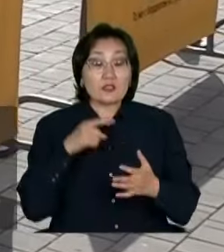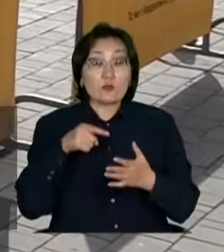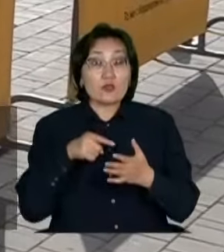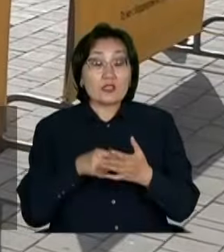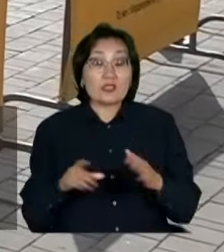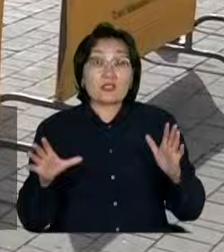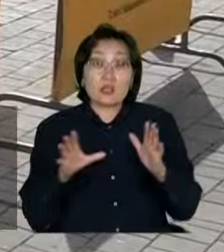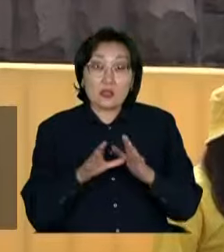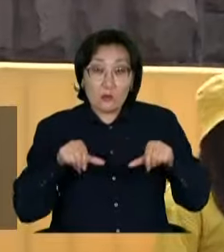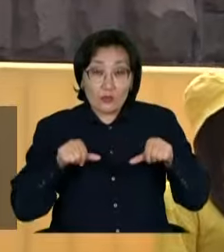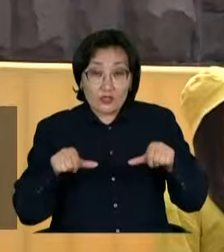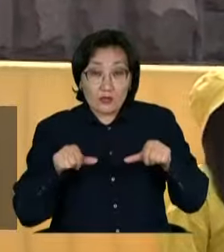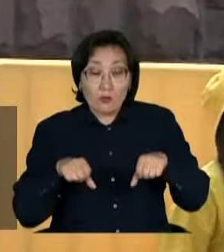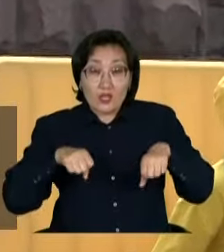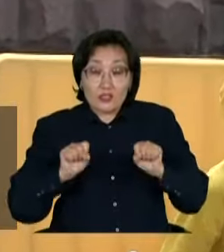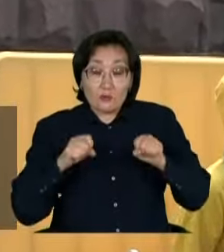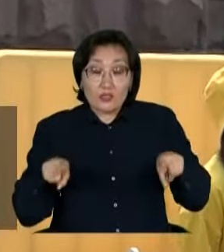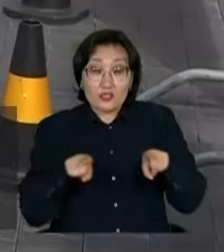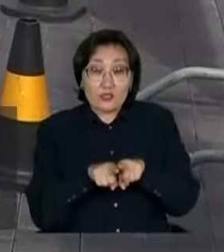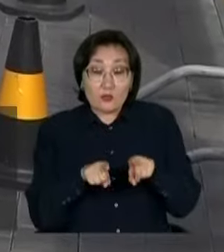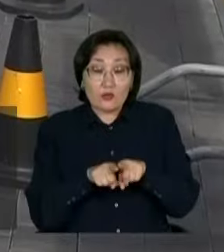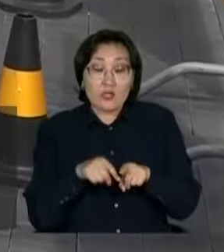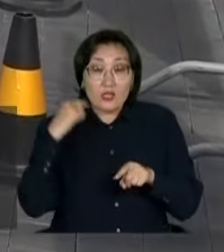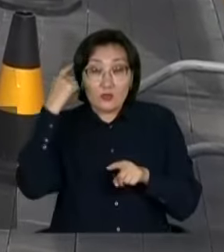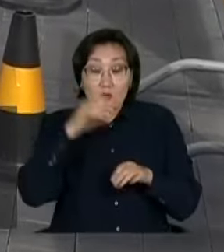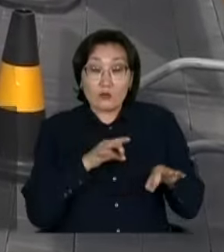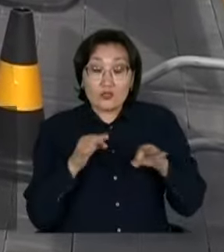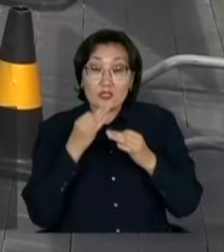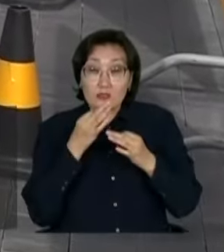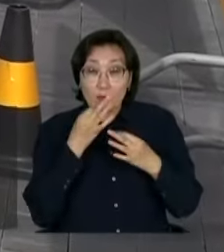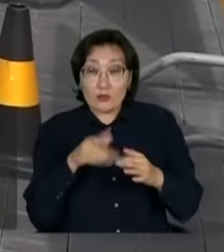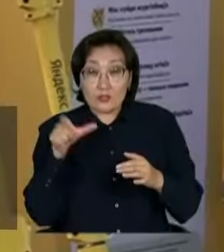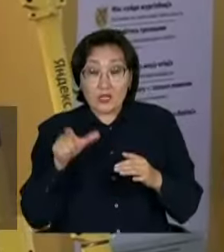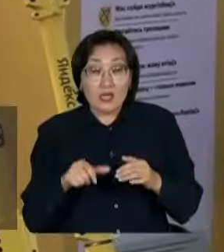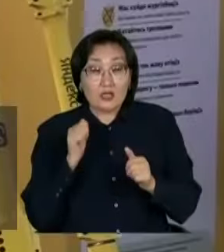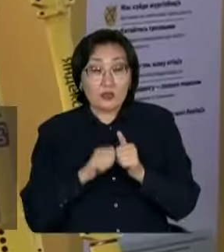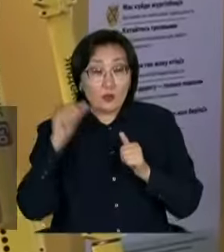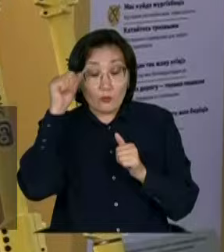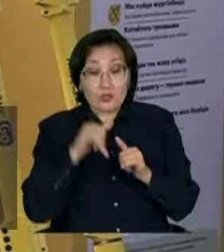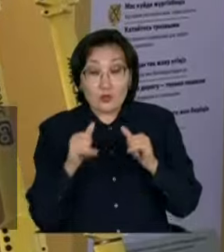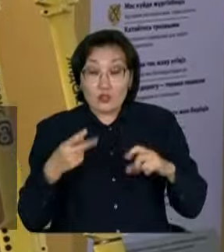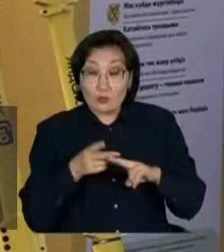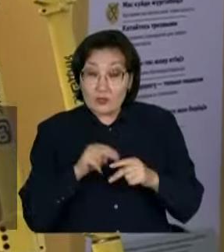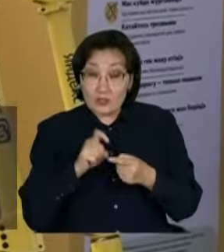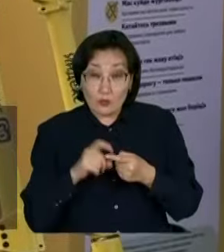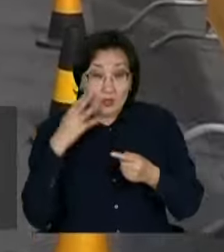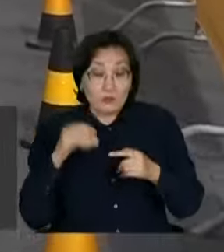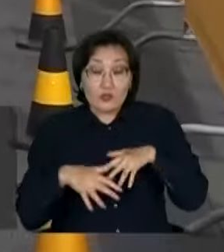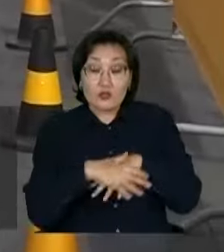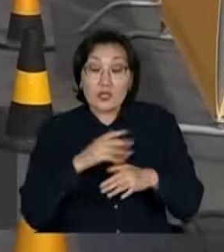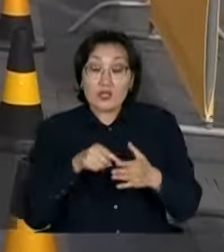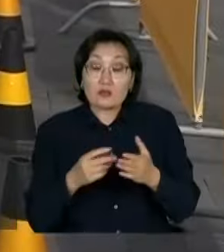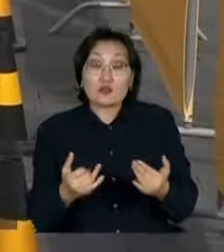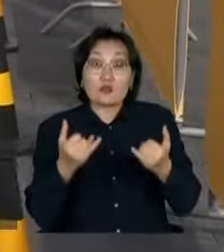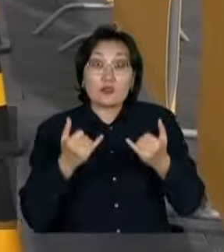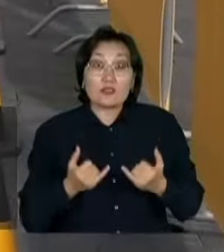Мегаполисте электросамокаттар мен мопедтер сынды жеке қозғалу құралдарын ұнататындар саны жылдан жылға артып келеді. Осыған орай алматылықтар мен қала